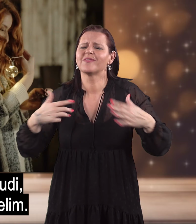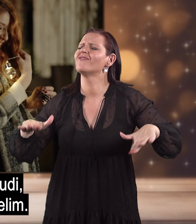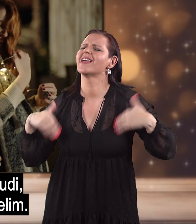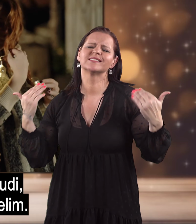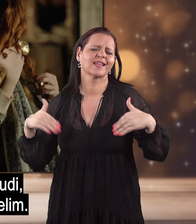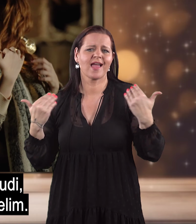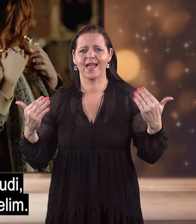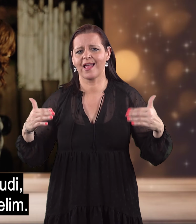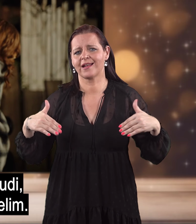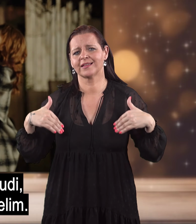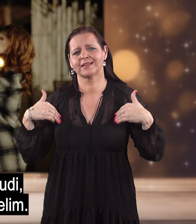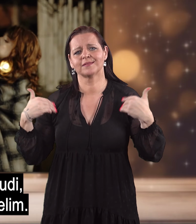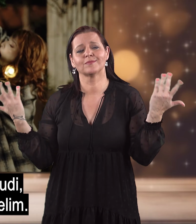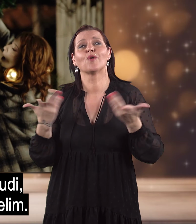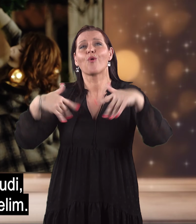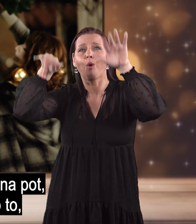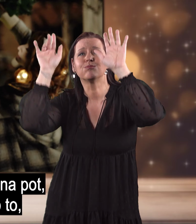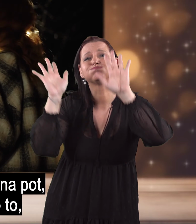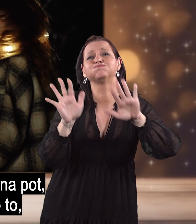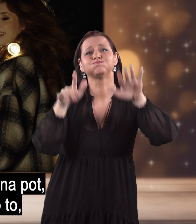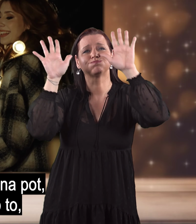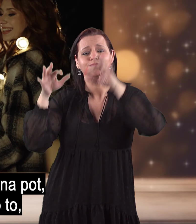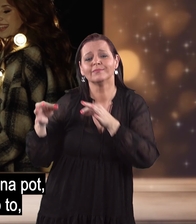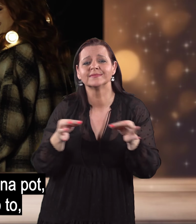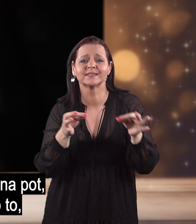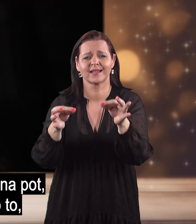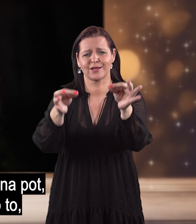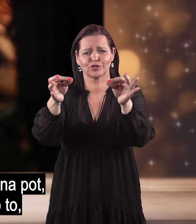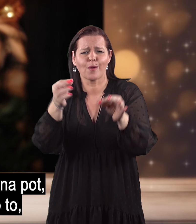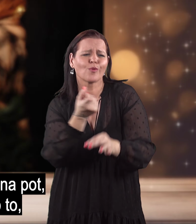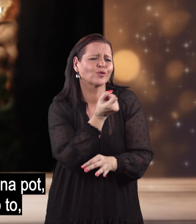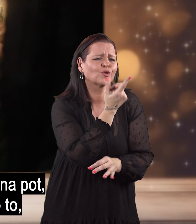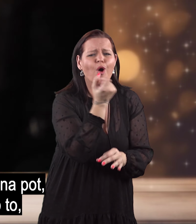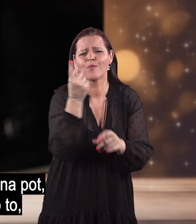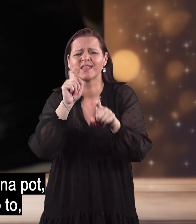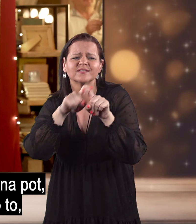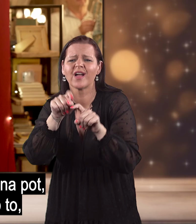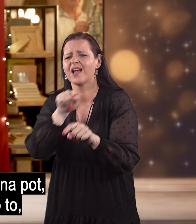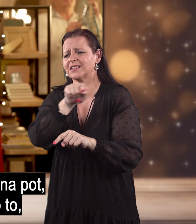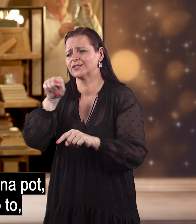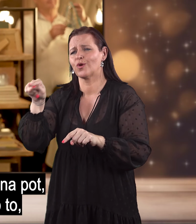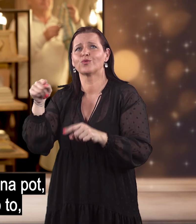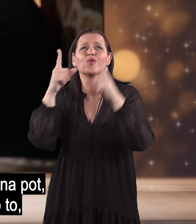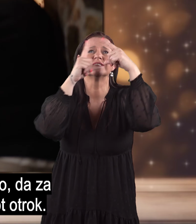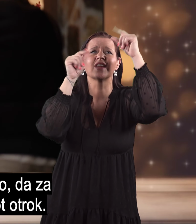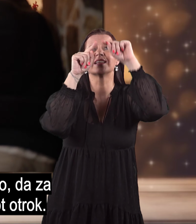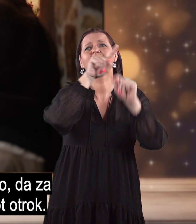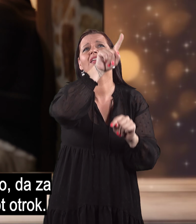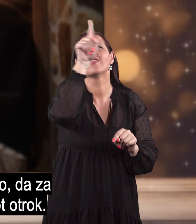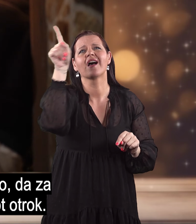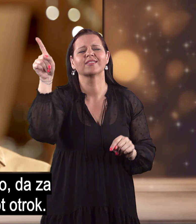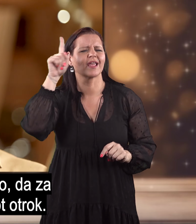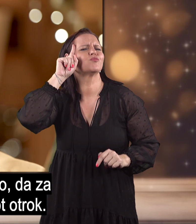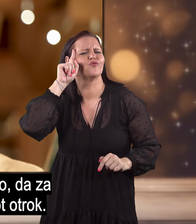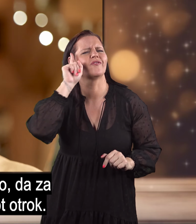jutra veselim, ko prekrita bo snežna pot. Drobne stvari so to, zvezde